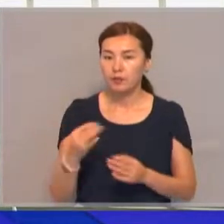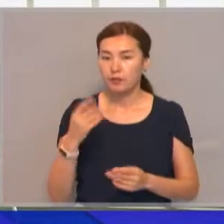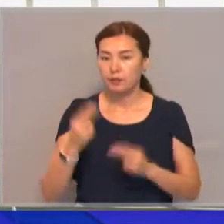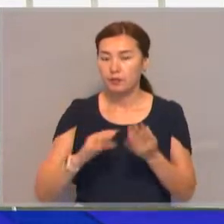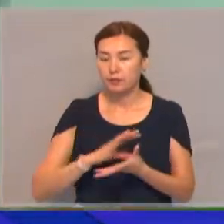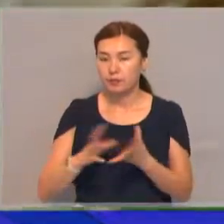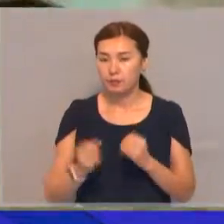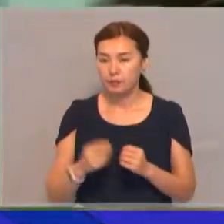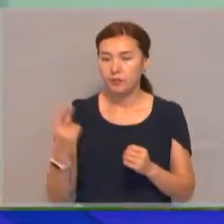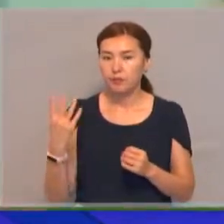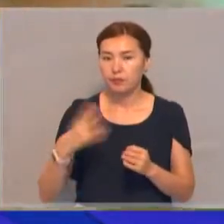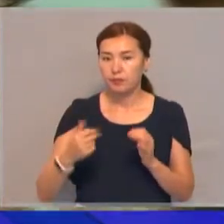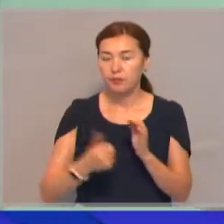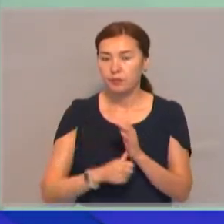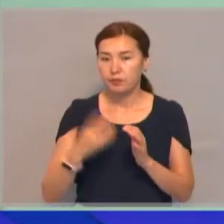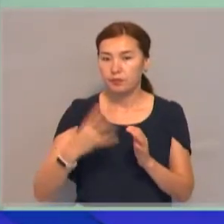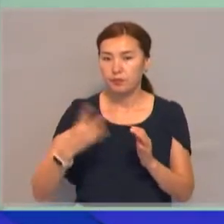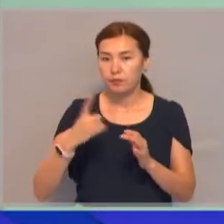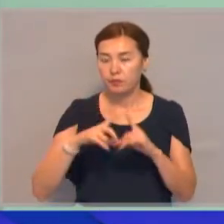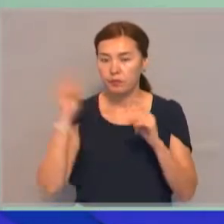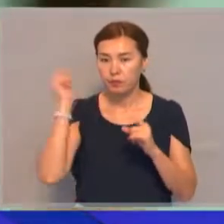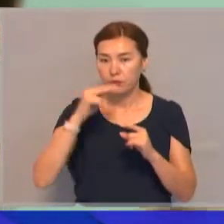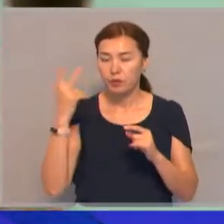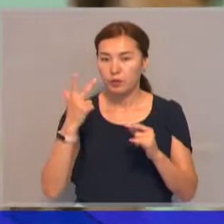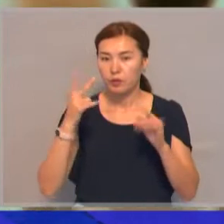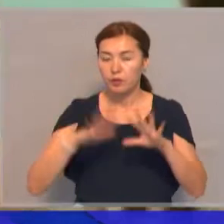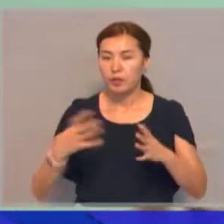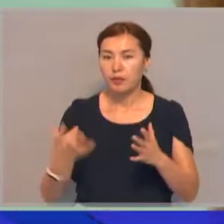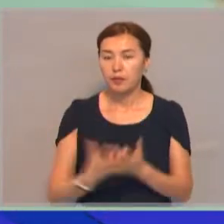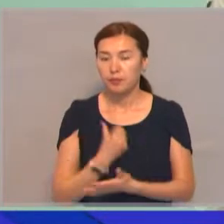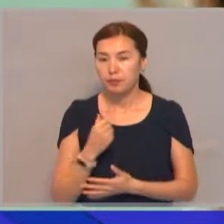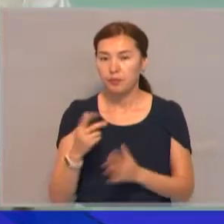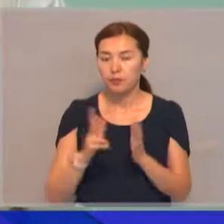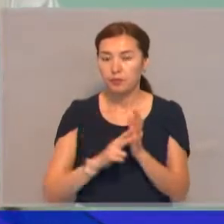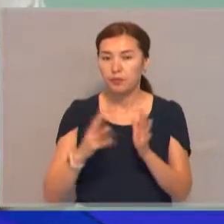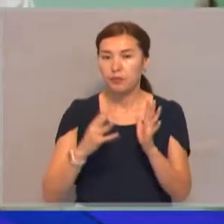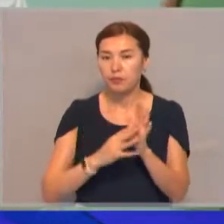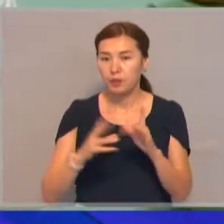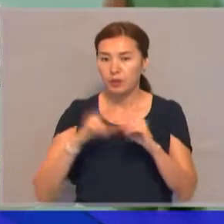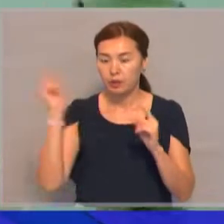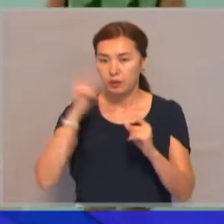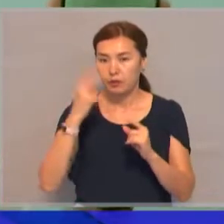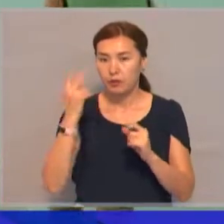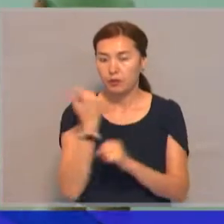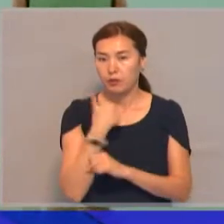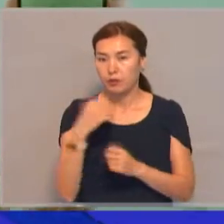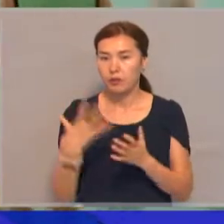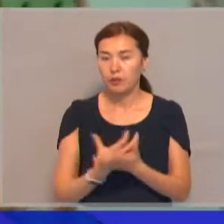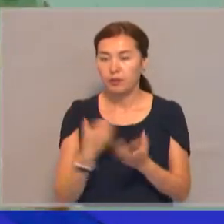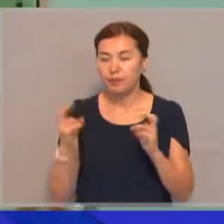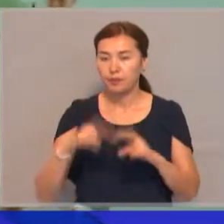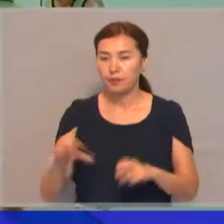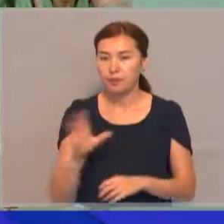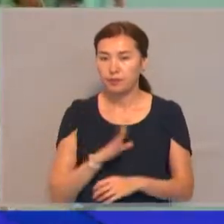ойын нәтижесінде нөмірі 28-41 мектептер 3-ші орынға таласса, 8-9 мектептер жеңіс тұғырын сарапқа